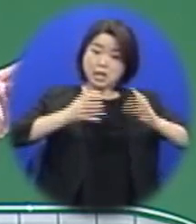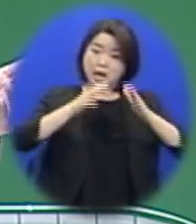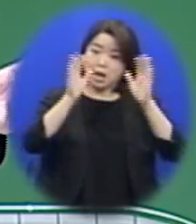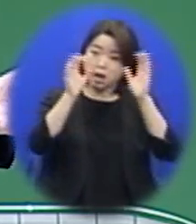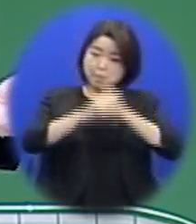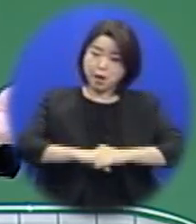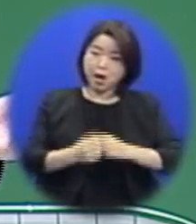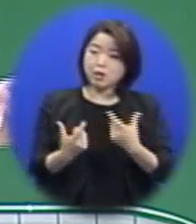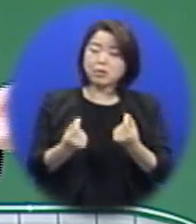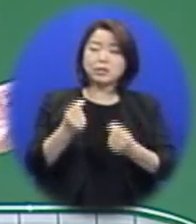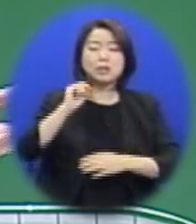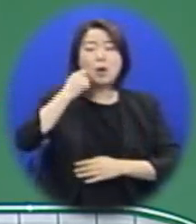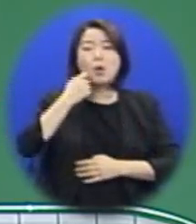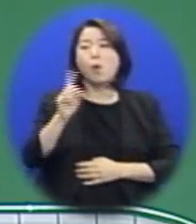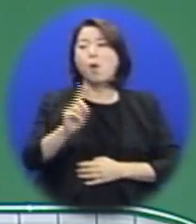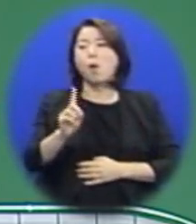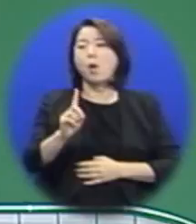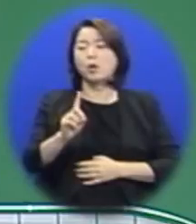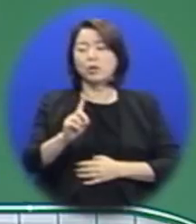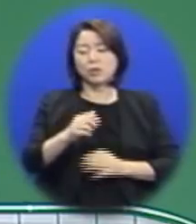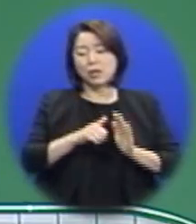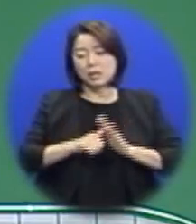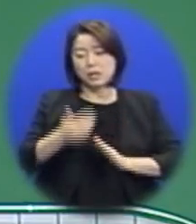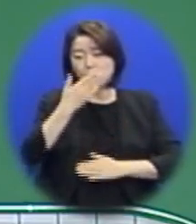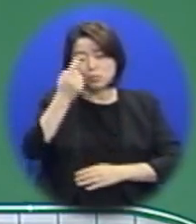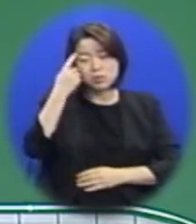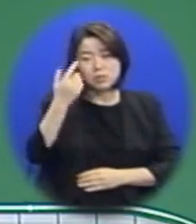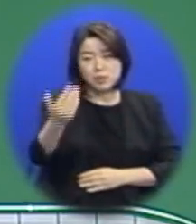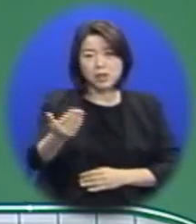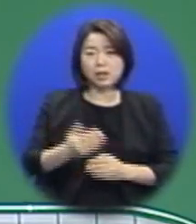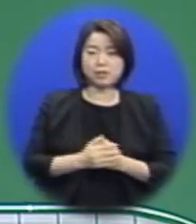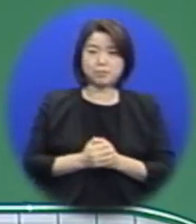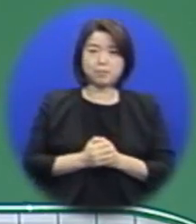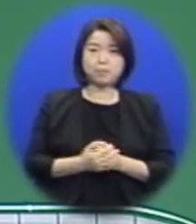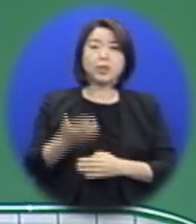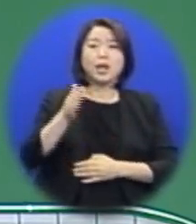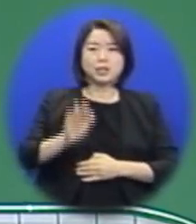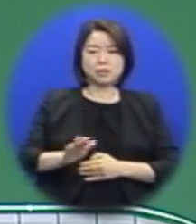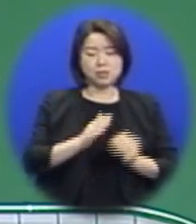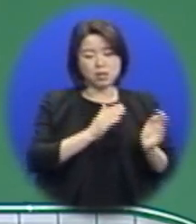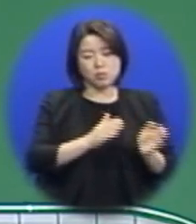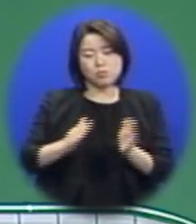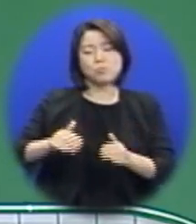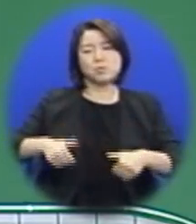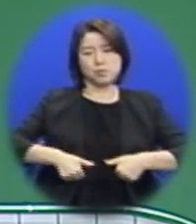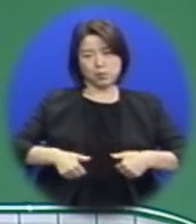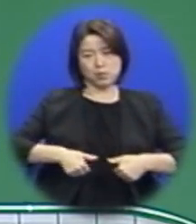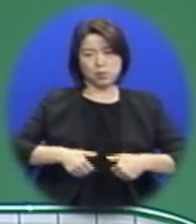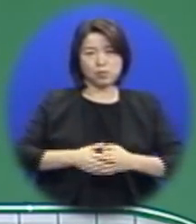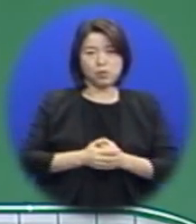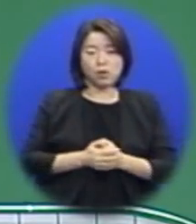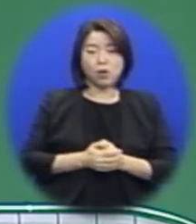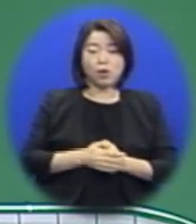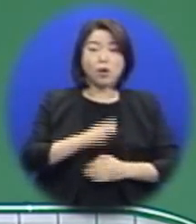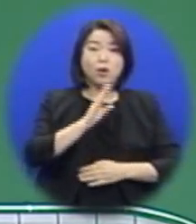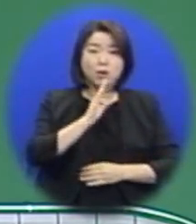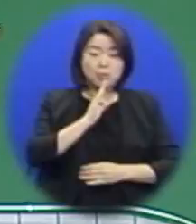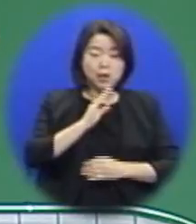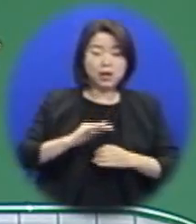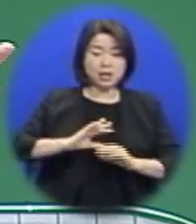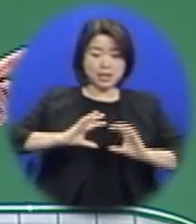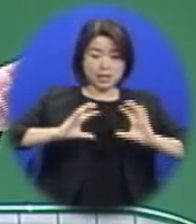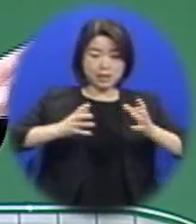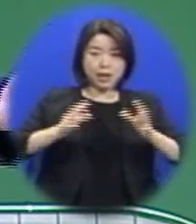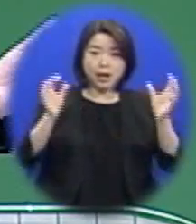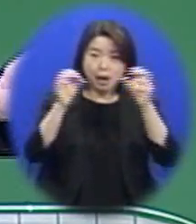망하는 것 같은 어려움을 어떻게 견딥니까? 여러분, 그러나 준비하셔야 합니다. 물론, 나라가